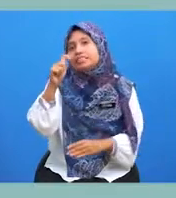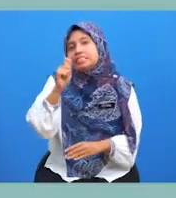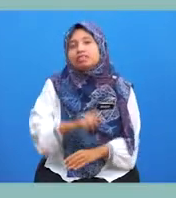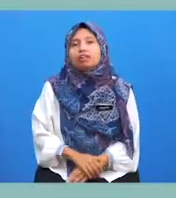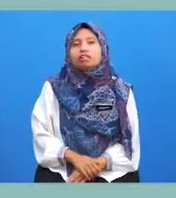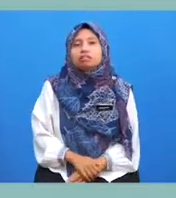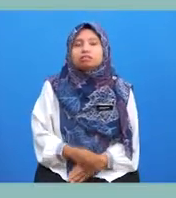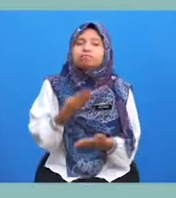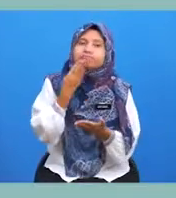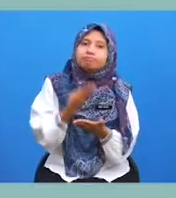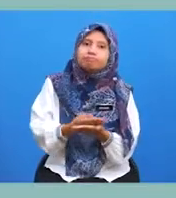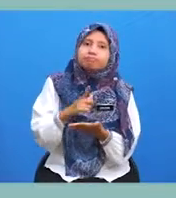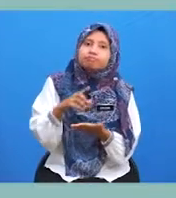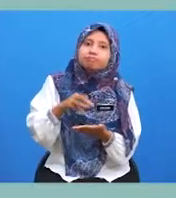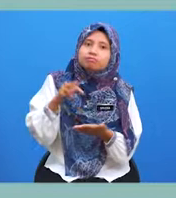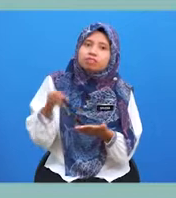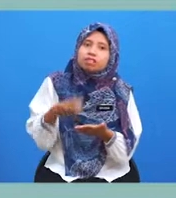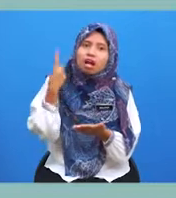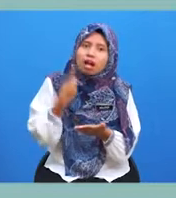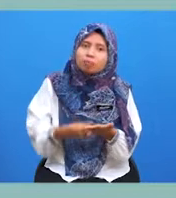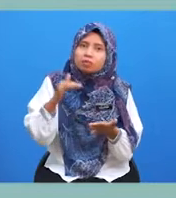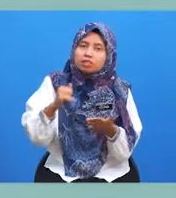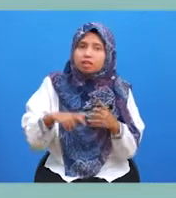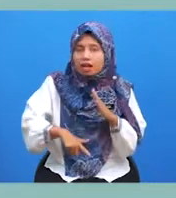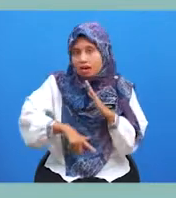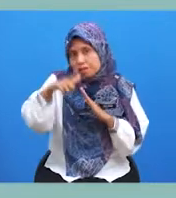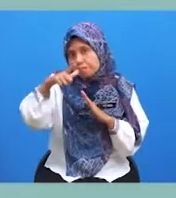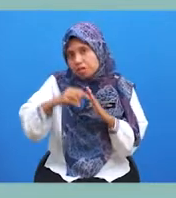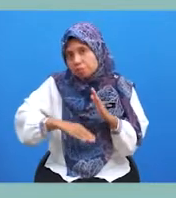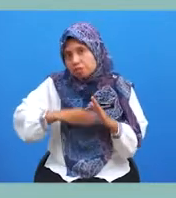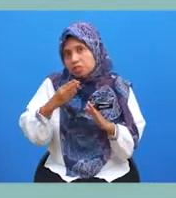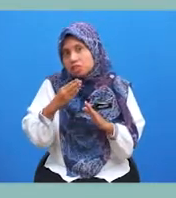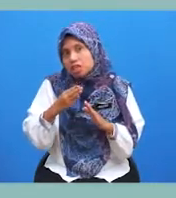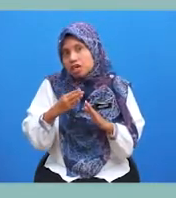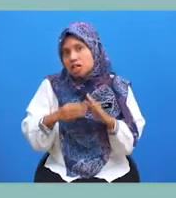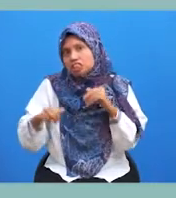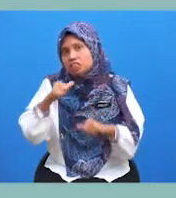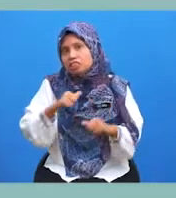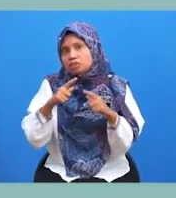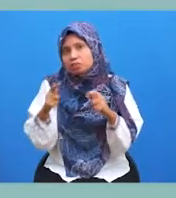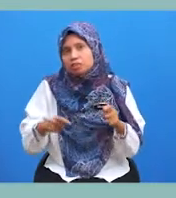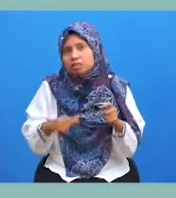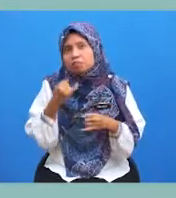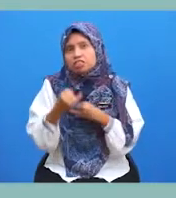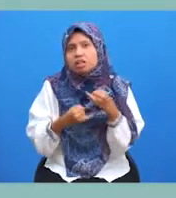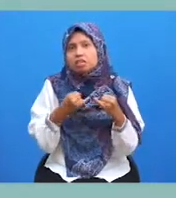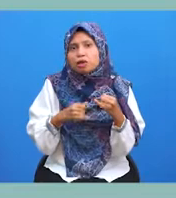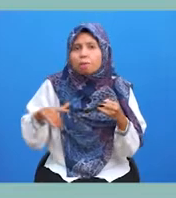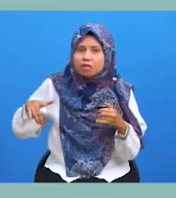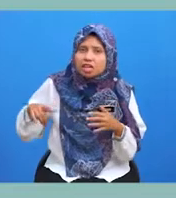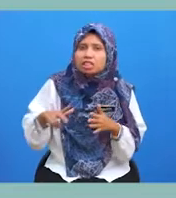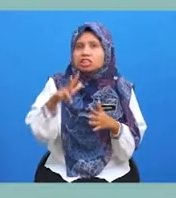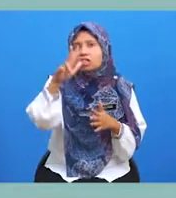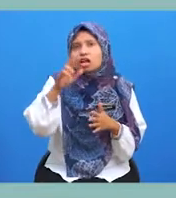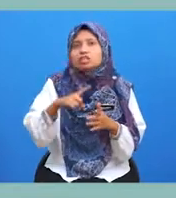ini. Baiklah, murid-murid, apa yang lebih membanggakan, saintis tempatan juga telah